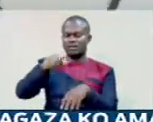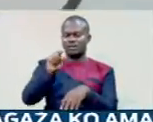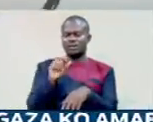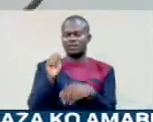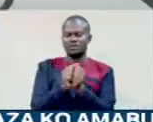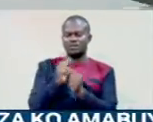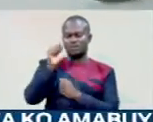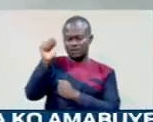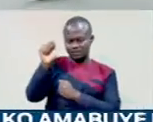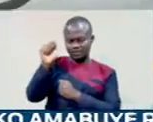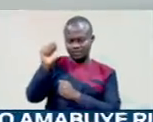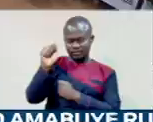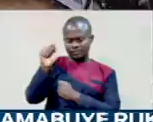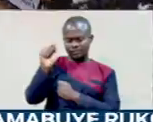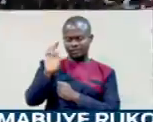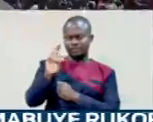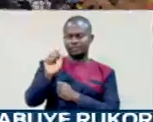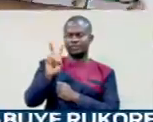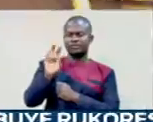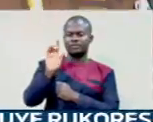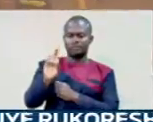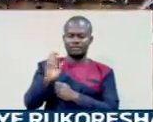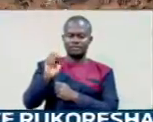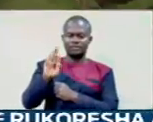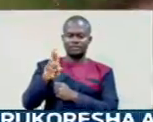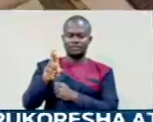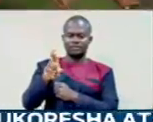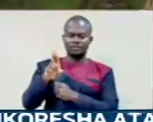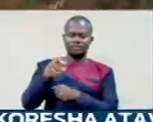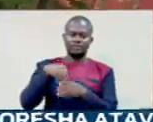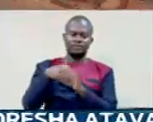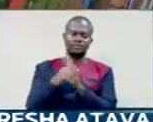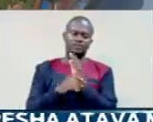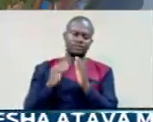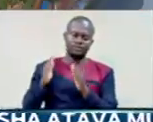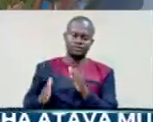7:15. Ku Iteka Mugaragu David, Televiziyo Rwanda mu karere ka Huye.